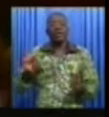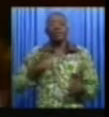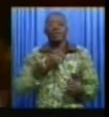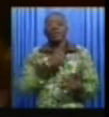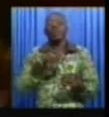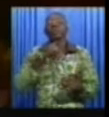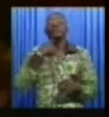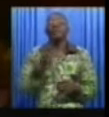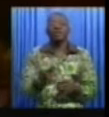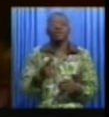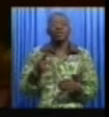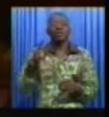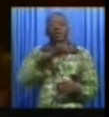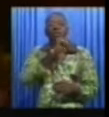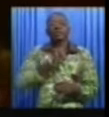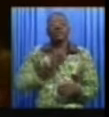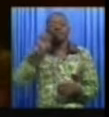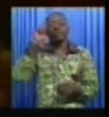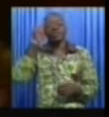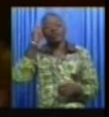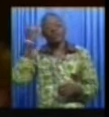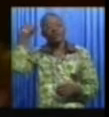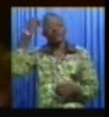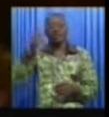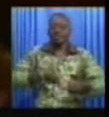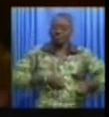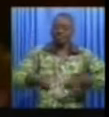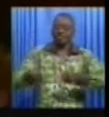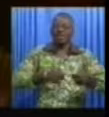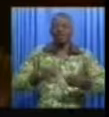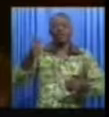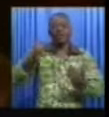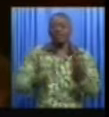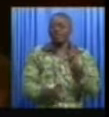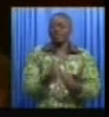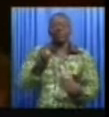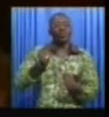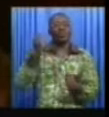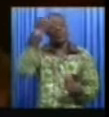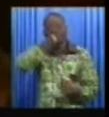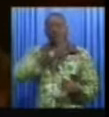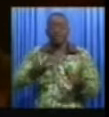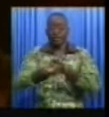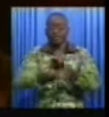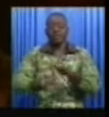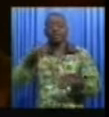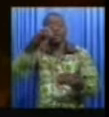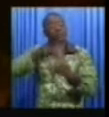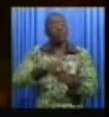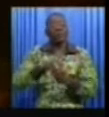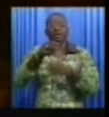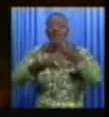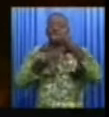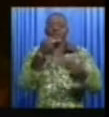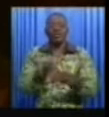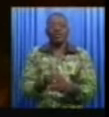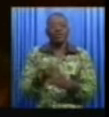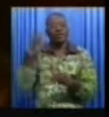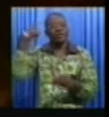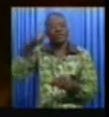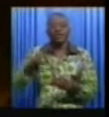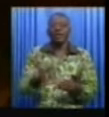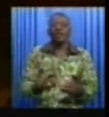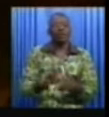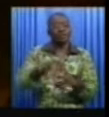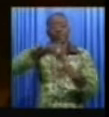éternels. Monsieur Mandela, je pense qu'il a été l'un des dirigeants les plus influents, non seulement en Afrique du Sud, mais aussi dans le monde. C'est une icône,